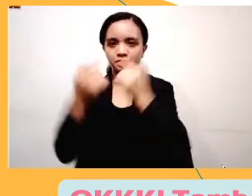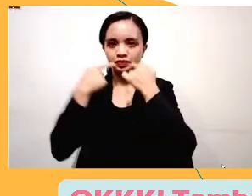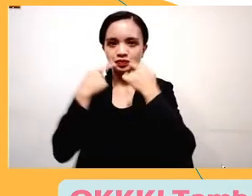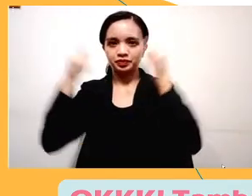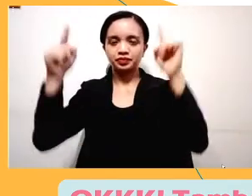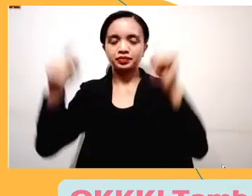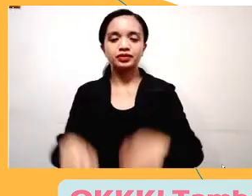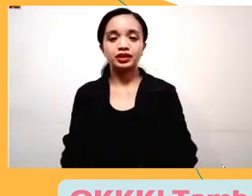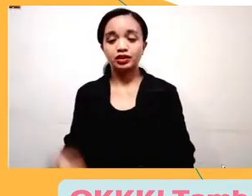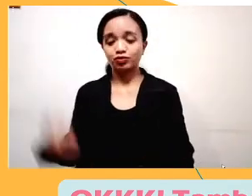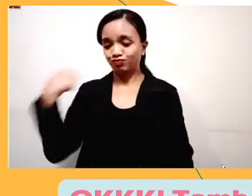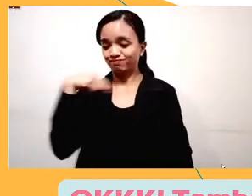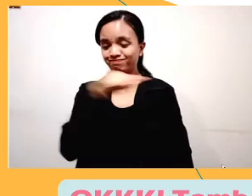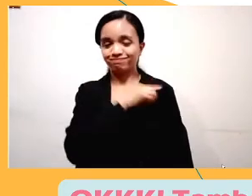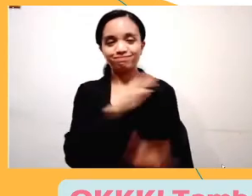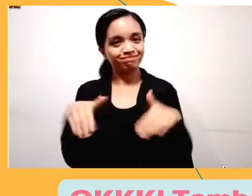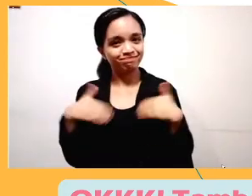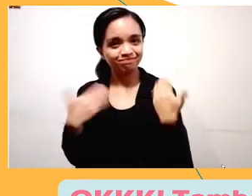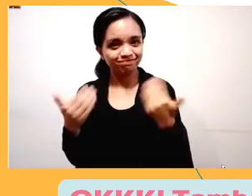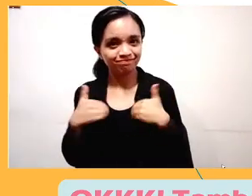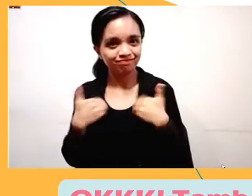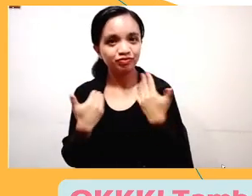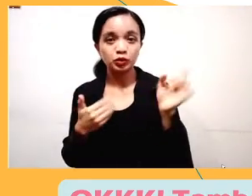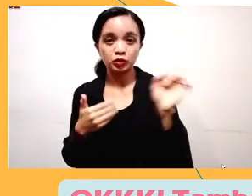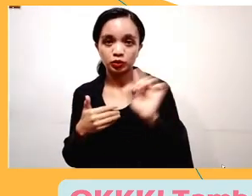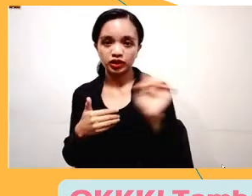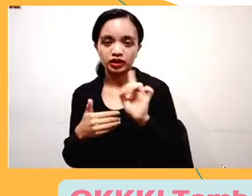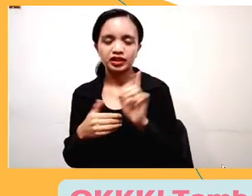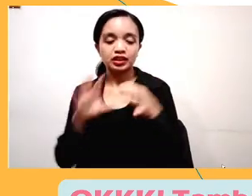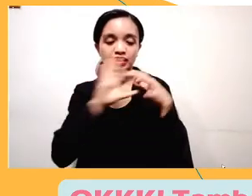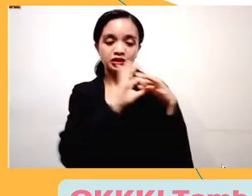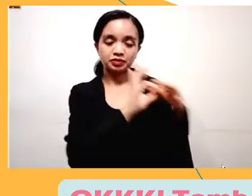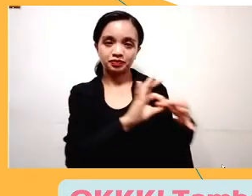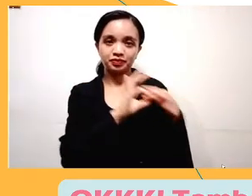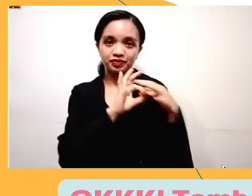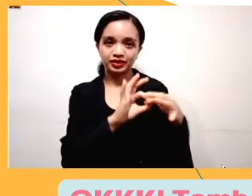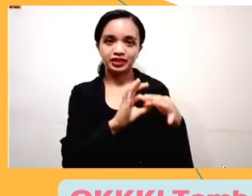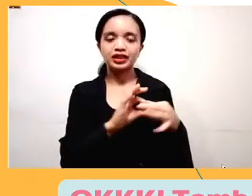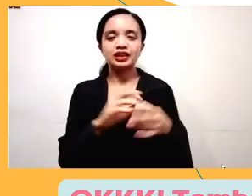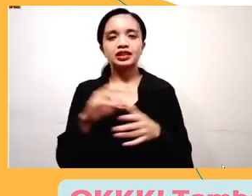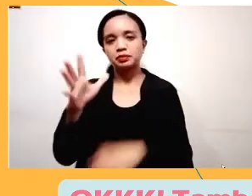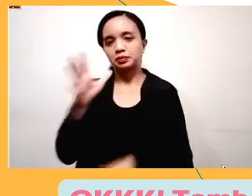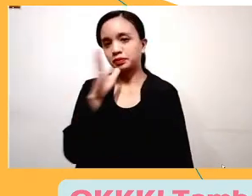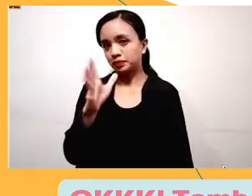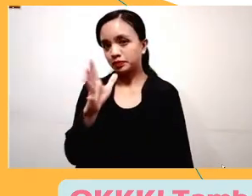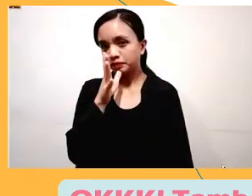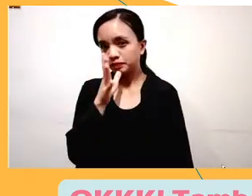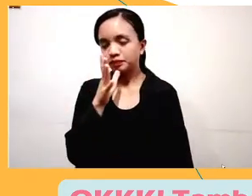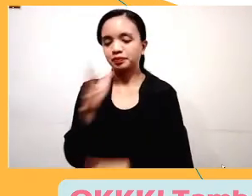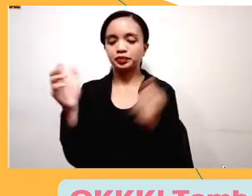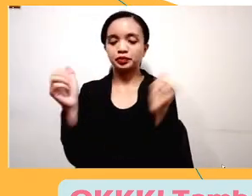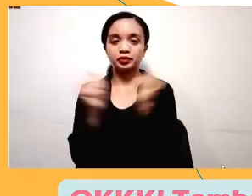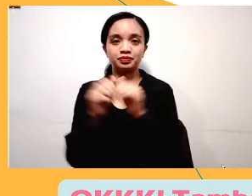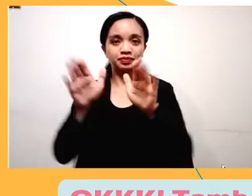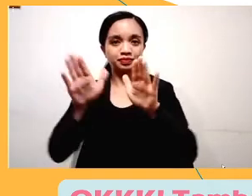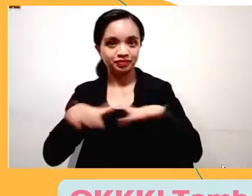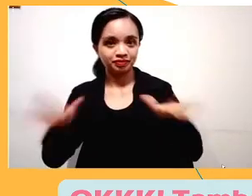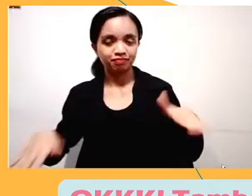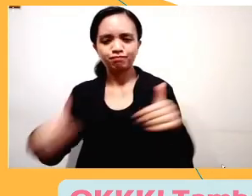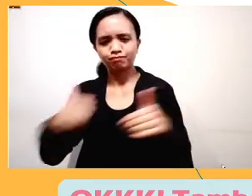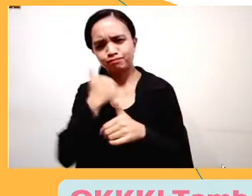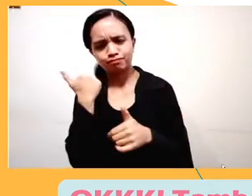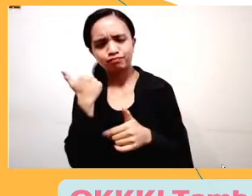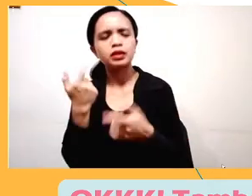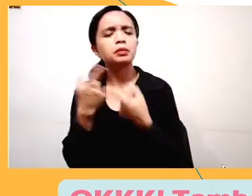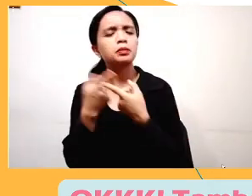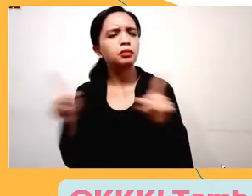bata tayo, ang ating relasyon ay sa mga nanay, sa mga kapwa kids. Pero we